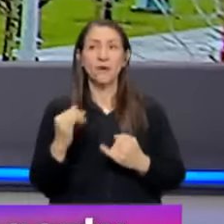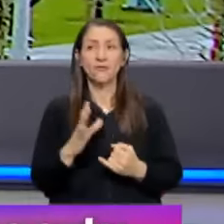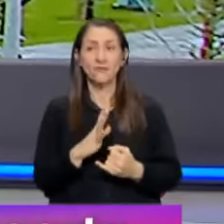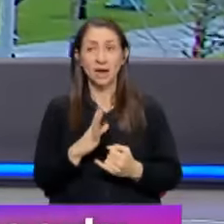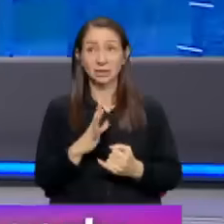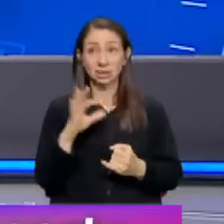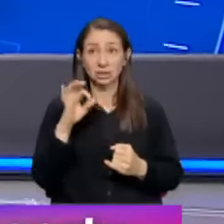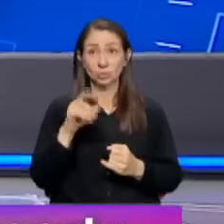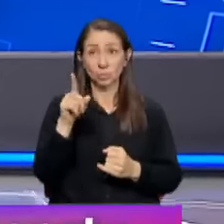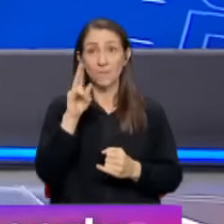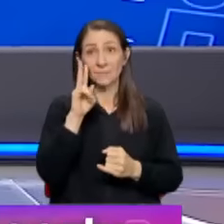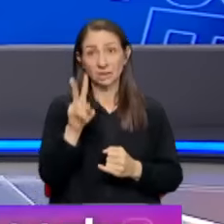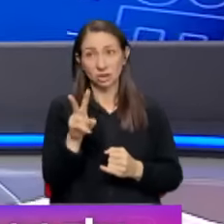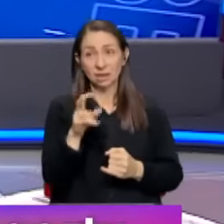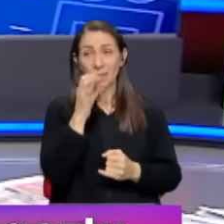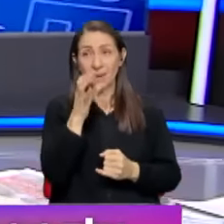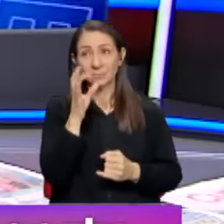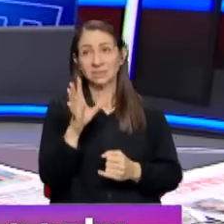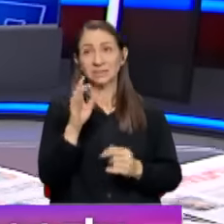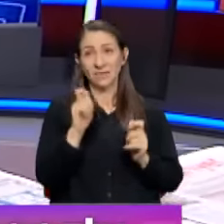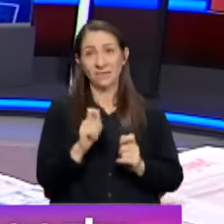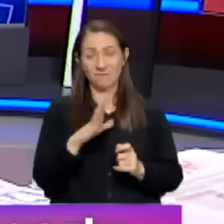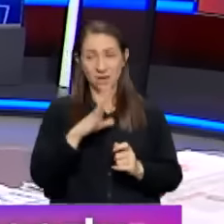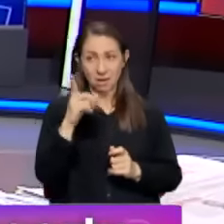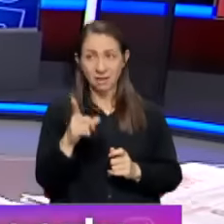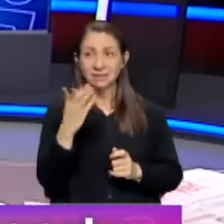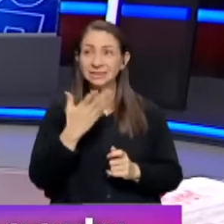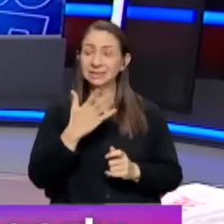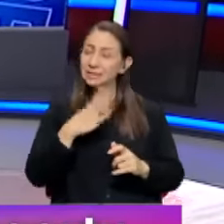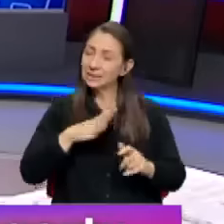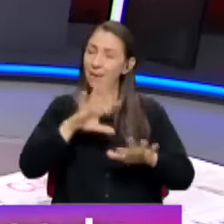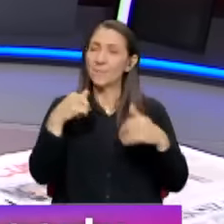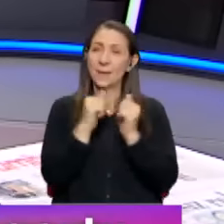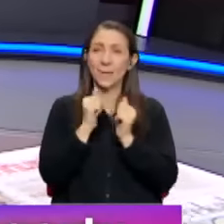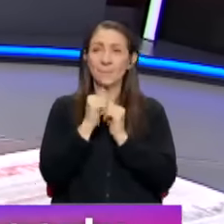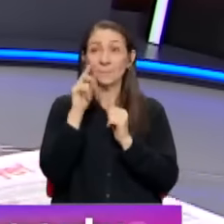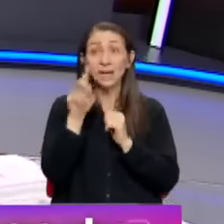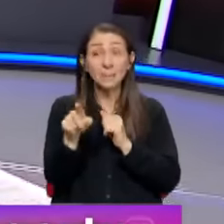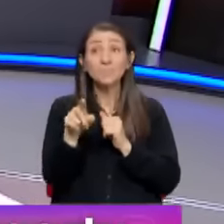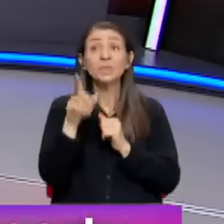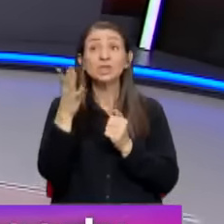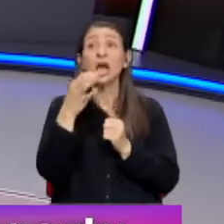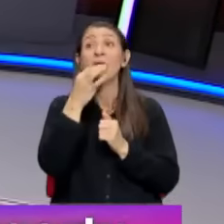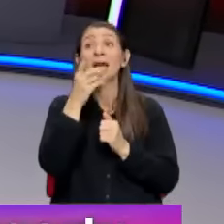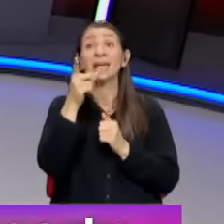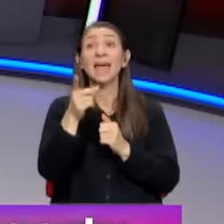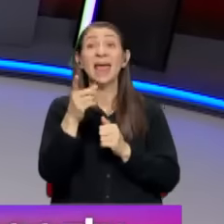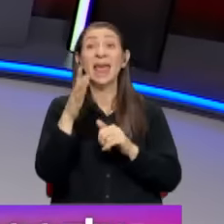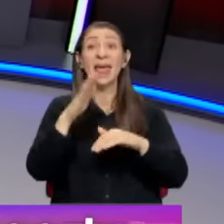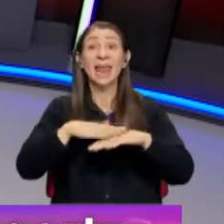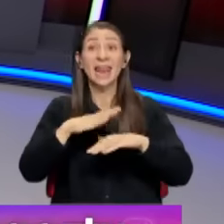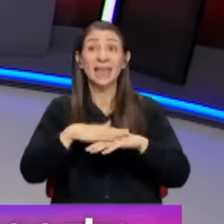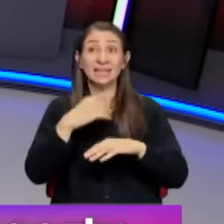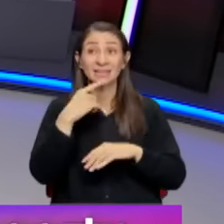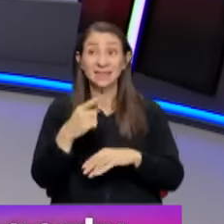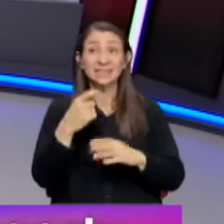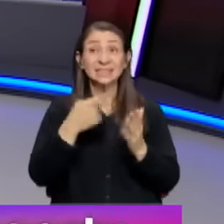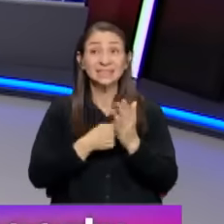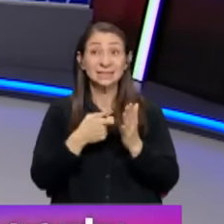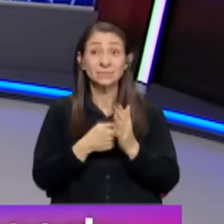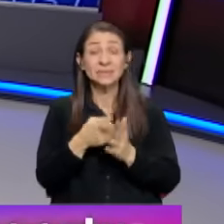ilerliyor? Şimdi buna dair haberimizde yer alıyor. İsterseniz hep birlikte bakalım. İşte Ankara'nın eli diyen